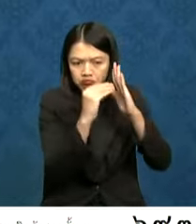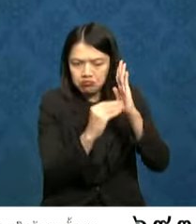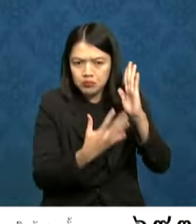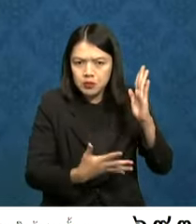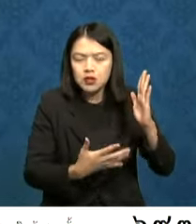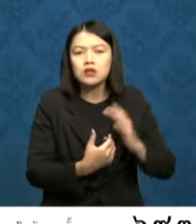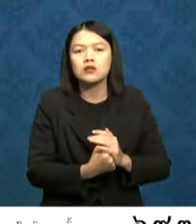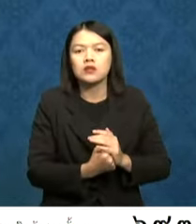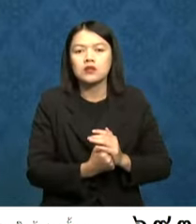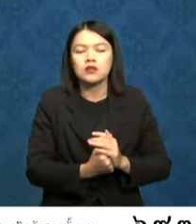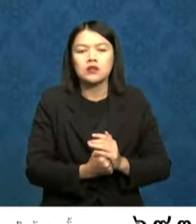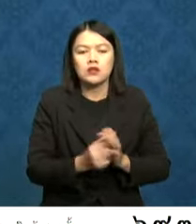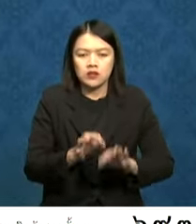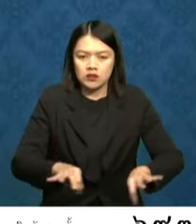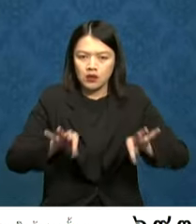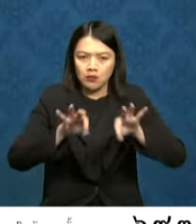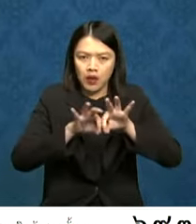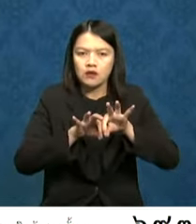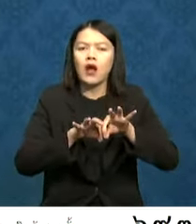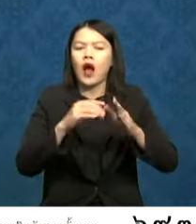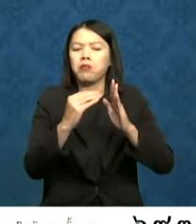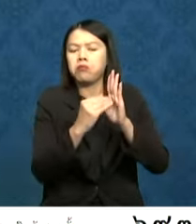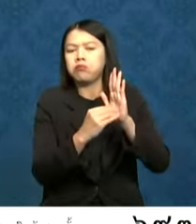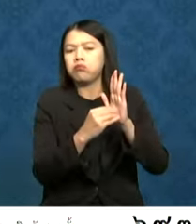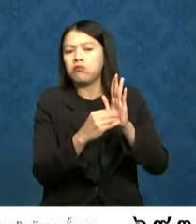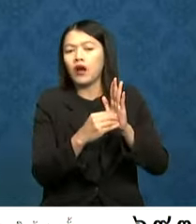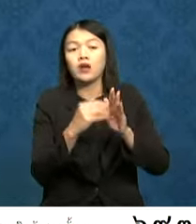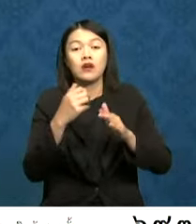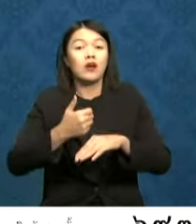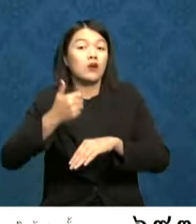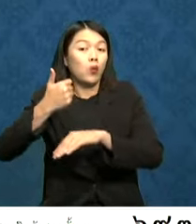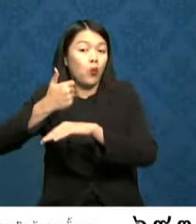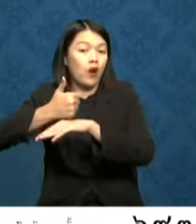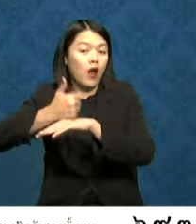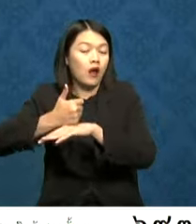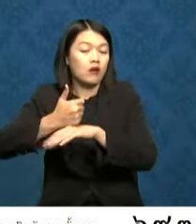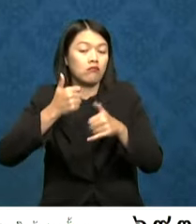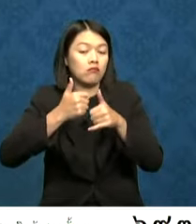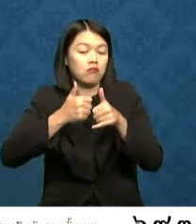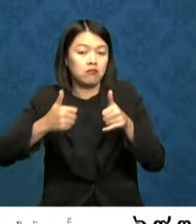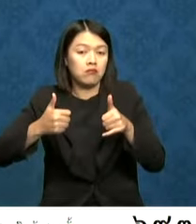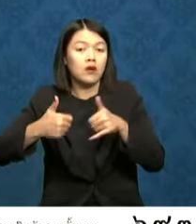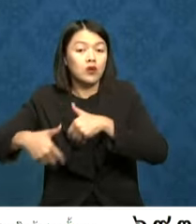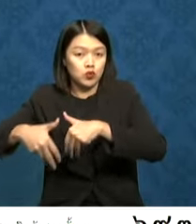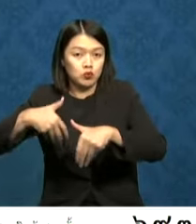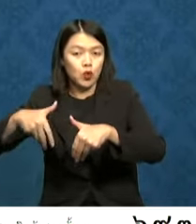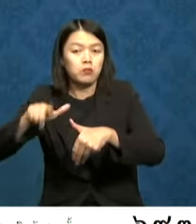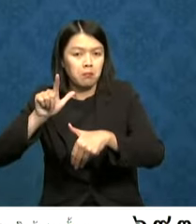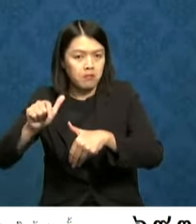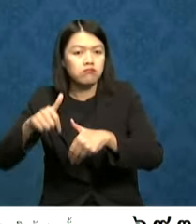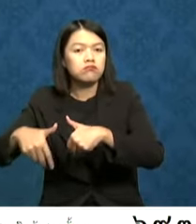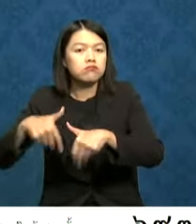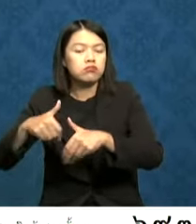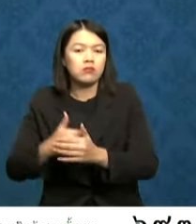และก็ควรจะต้องเป็นนโยบายเรือธงเช่นเดียวกันเพื่อให้เจ้านายของท่านไม่ใช่ 3นายแต่เป็นประชาชนผู้ทรงอำนาจสูง